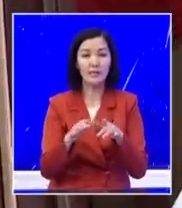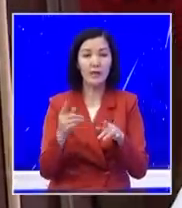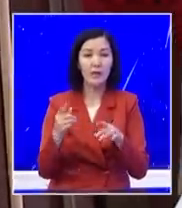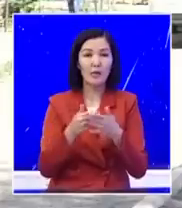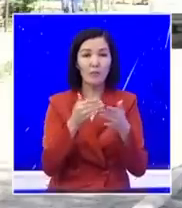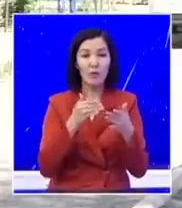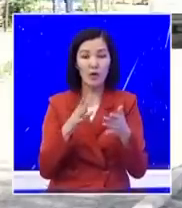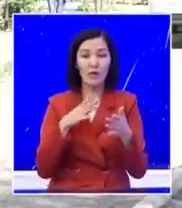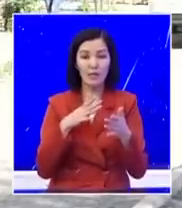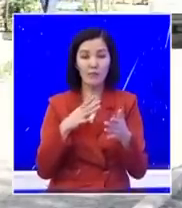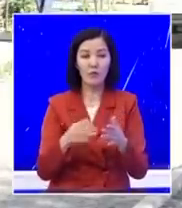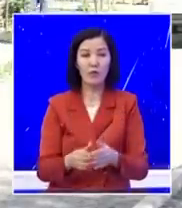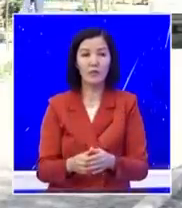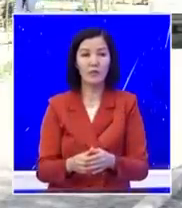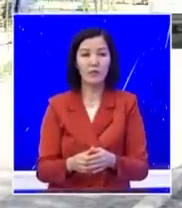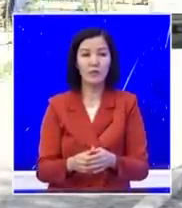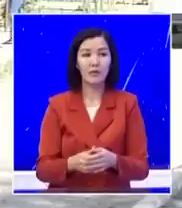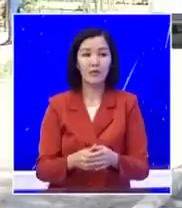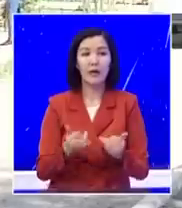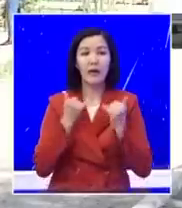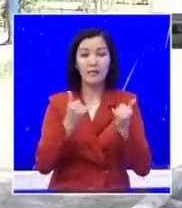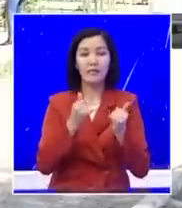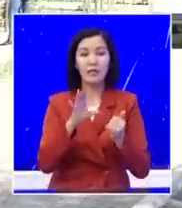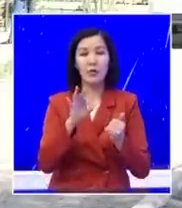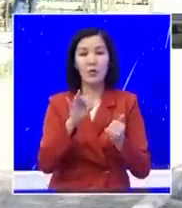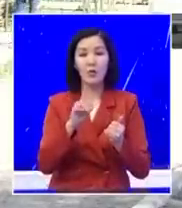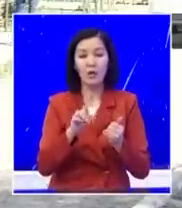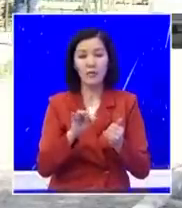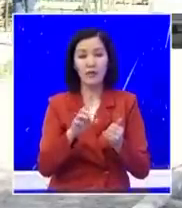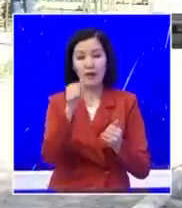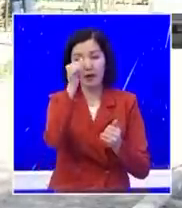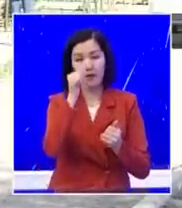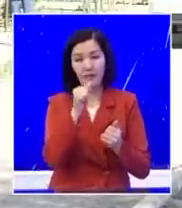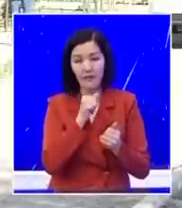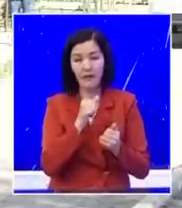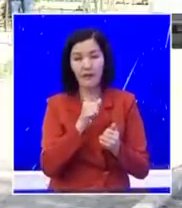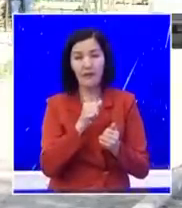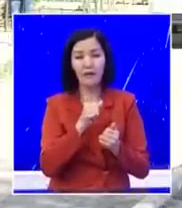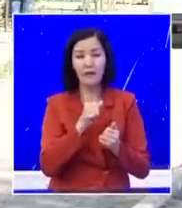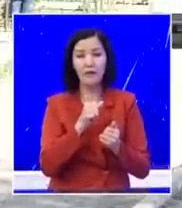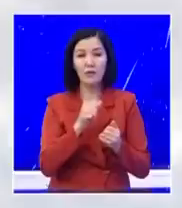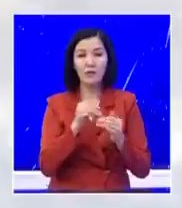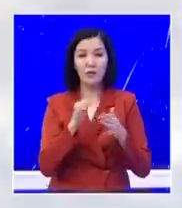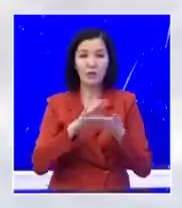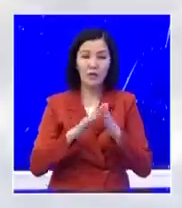емес. Қолымыздан келгенше қасиетті ораза айында мұқтаж жандарға азық-түлік